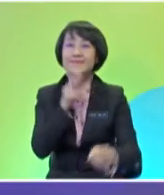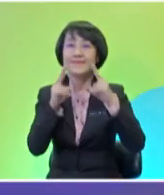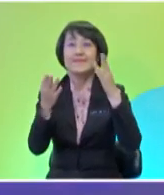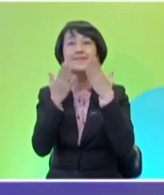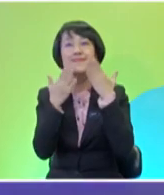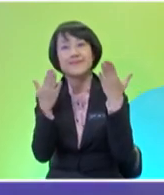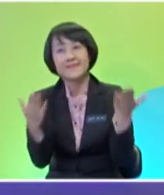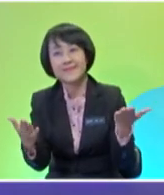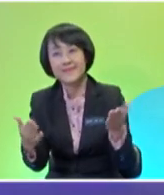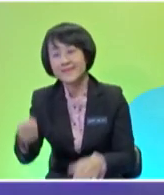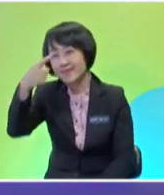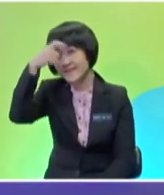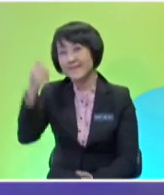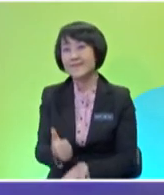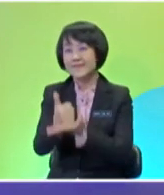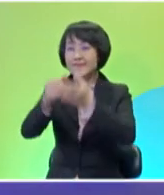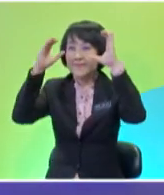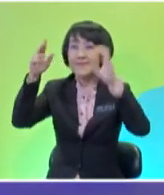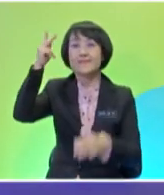telah membantu